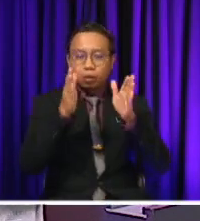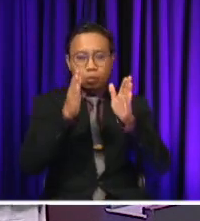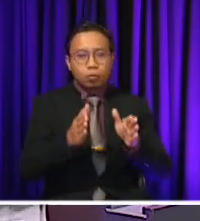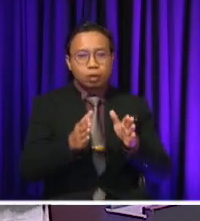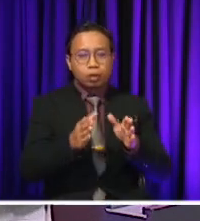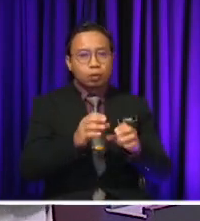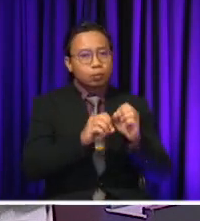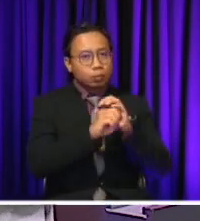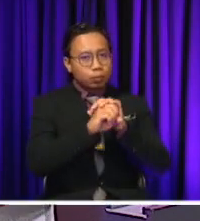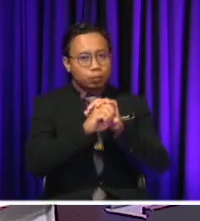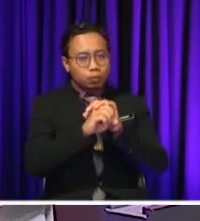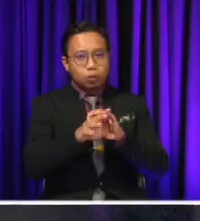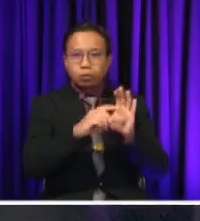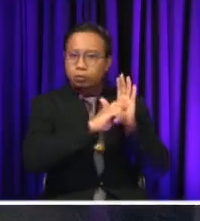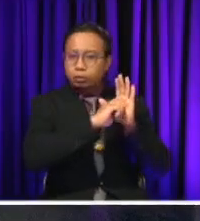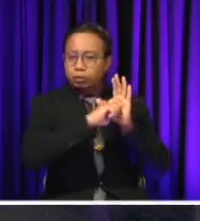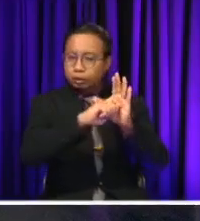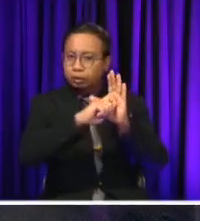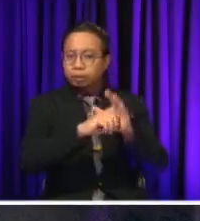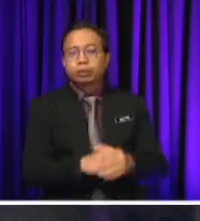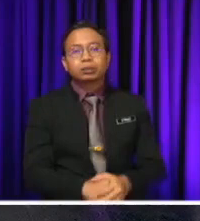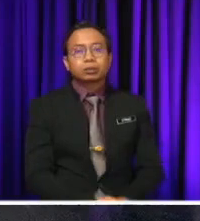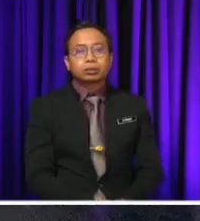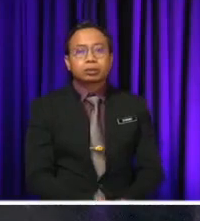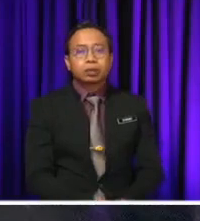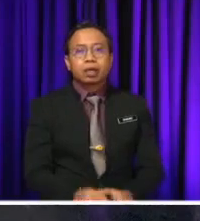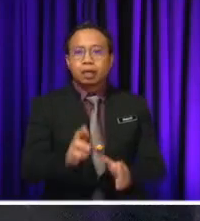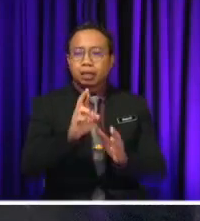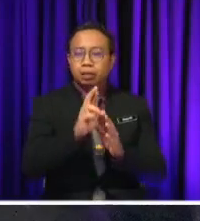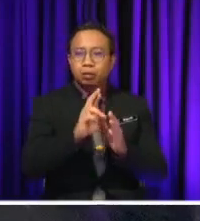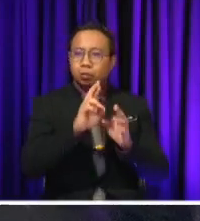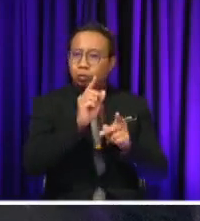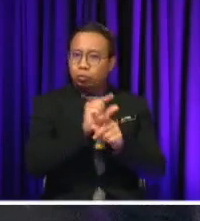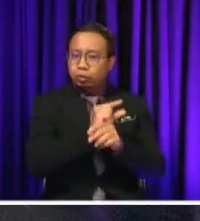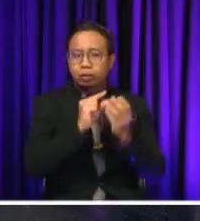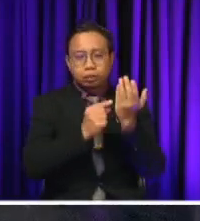membuat promosi tiga Arkan reduce Reus